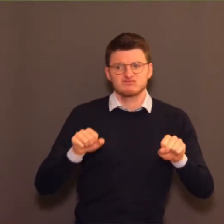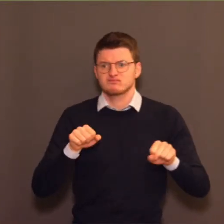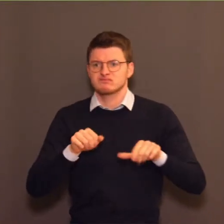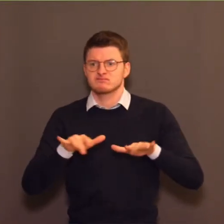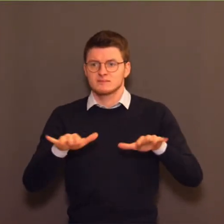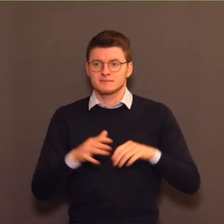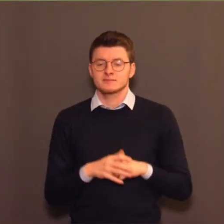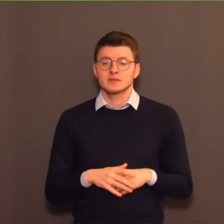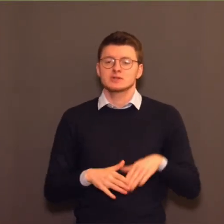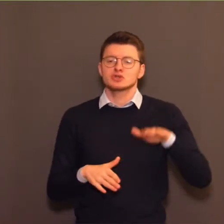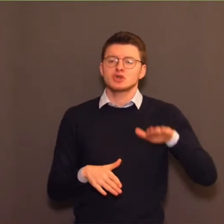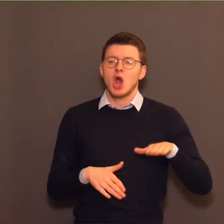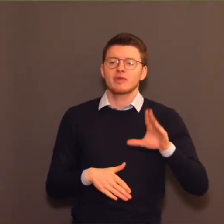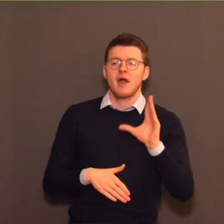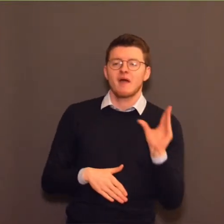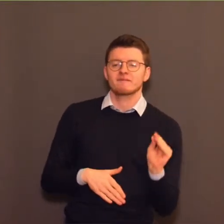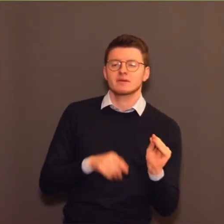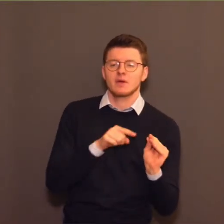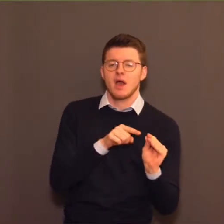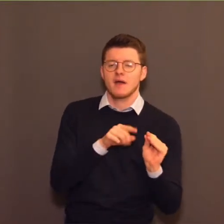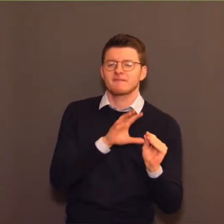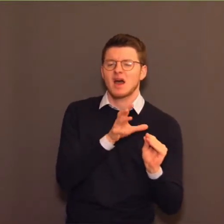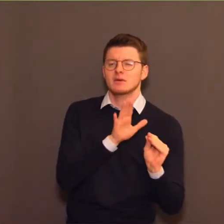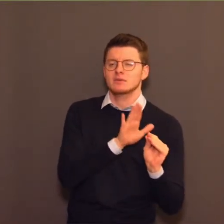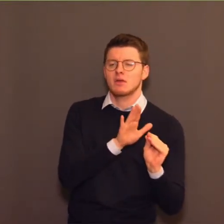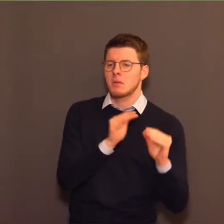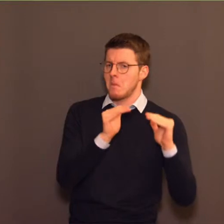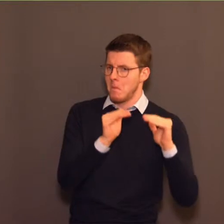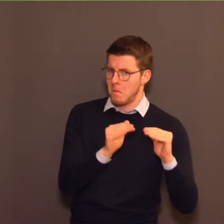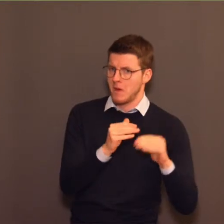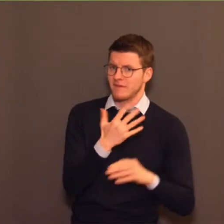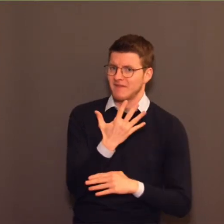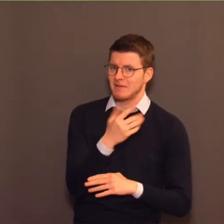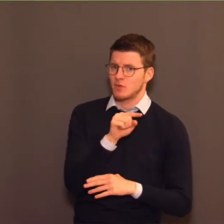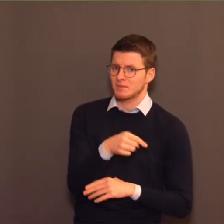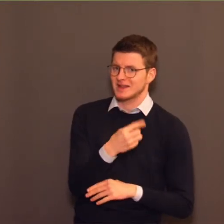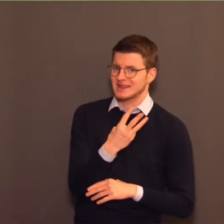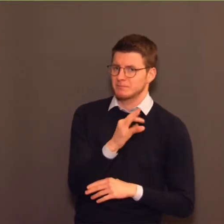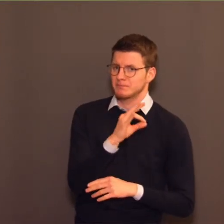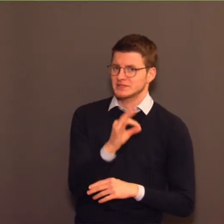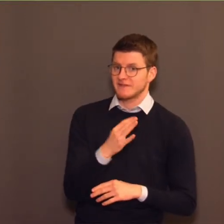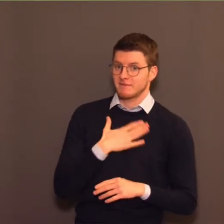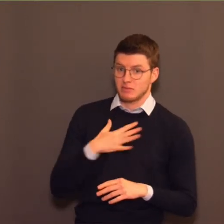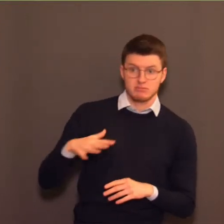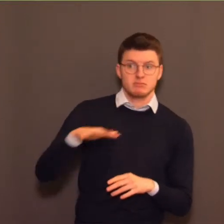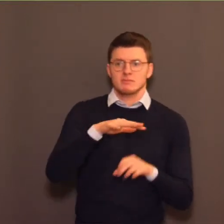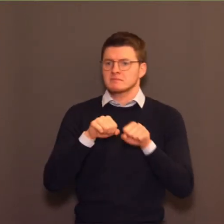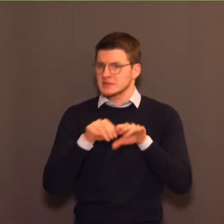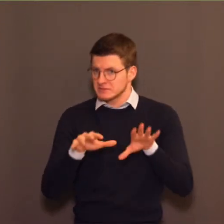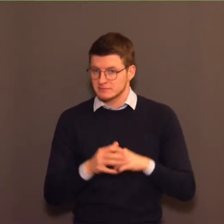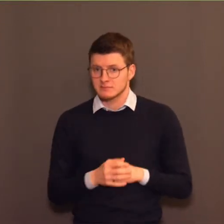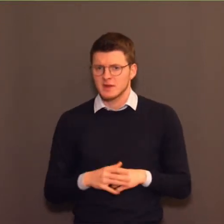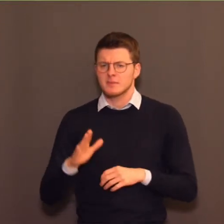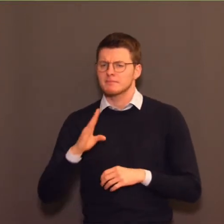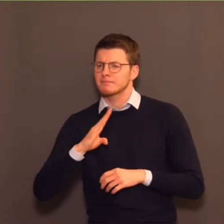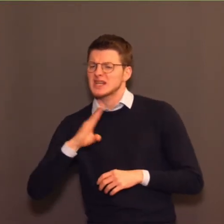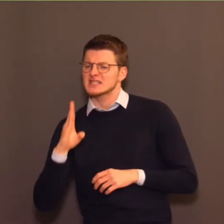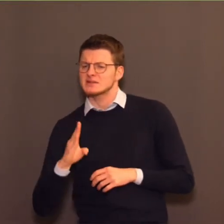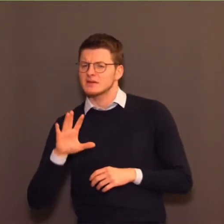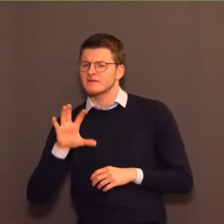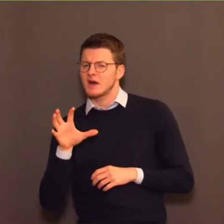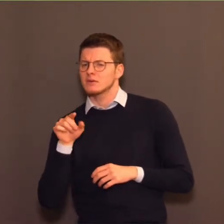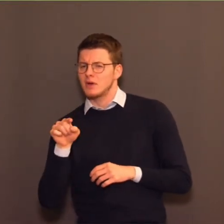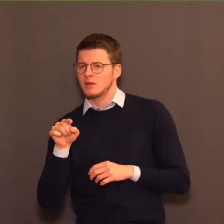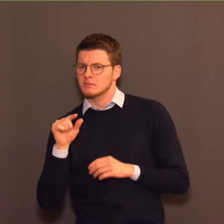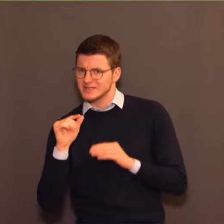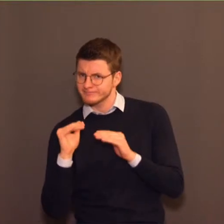variant verliest lichtjes terrein met 5,3% van de besmettingen, terwijl de Braziliaanse variant lichtjes verder